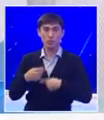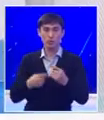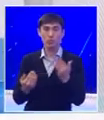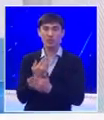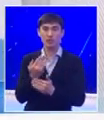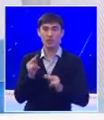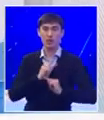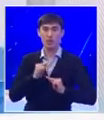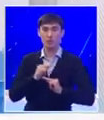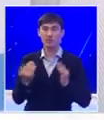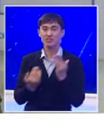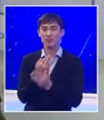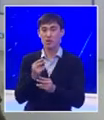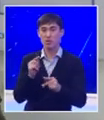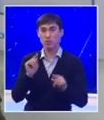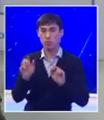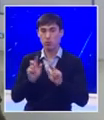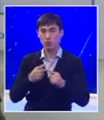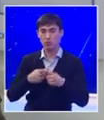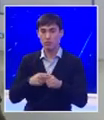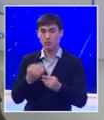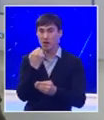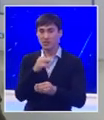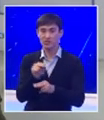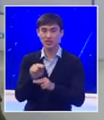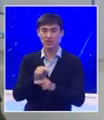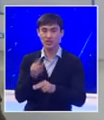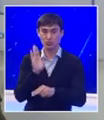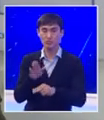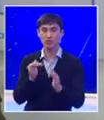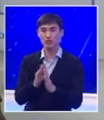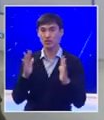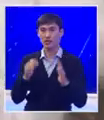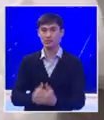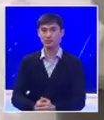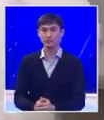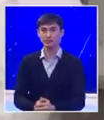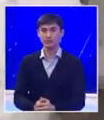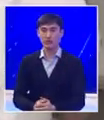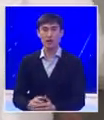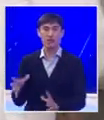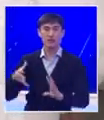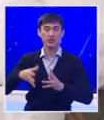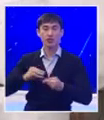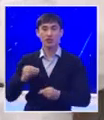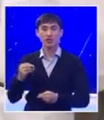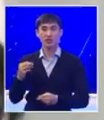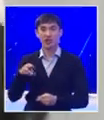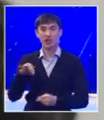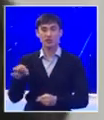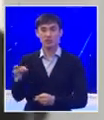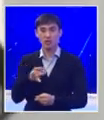теперь мы работаем с современным оборудованием надеюсь что качество лечения пациентов вырастет в разы всего в талгарском районе насчитывается